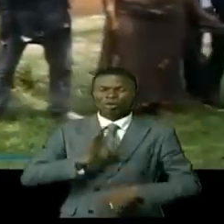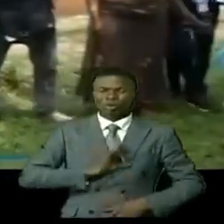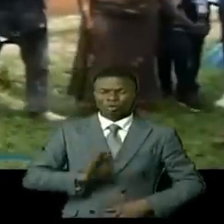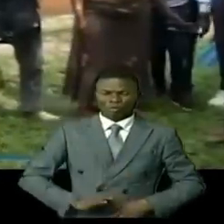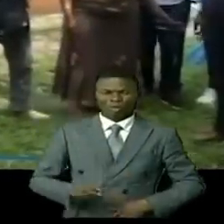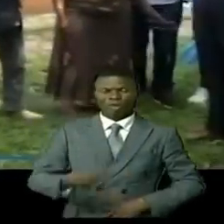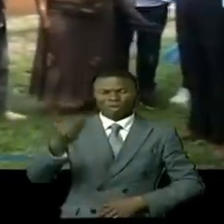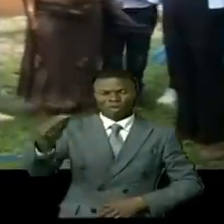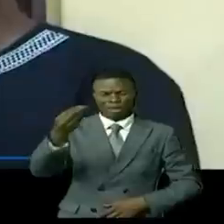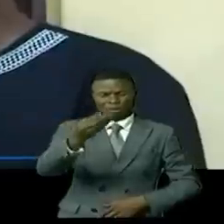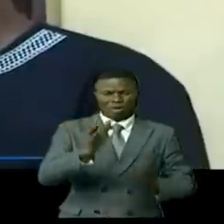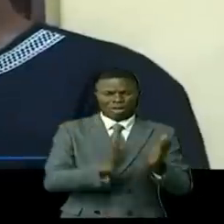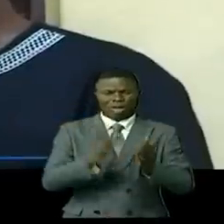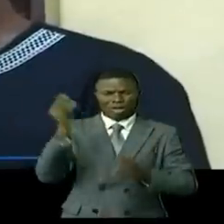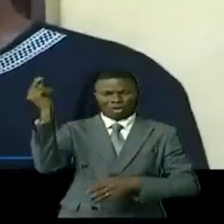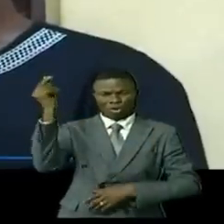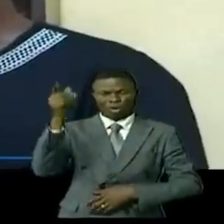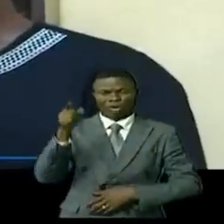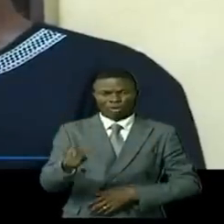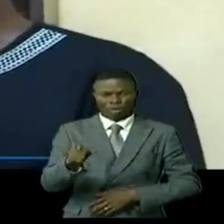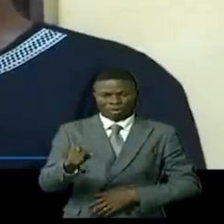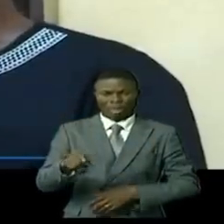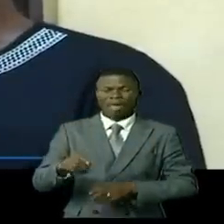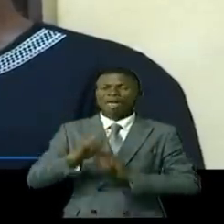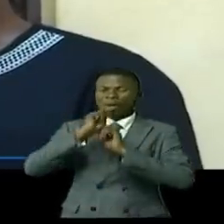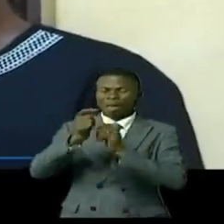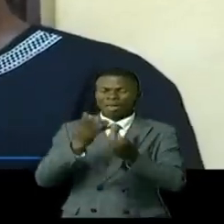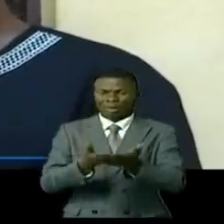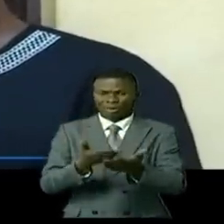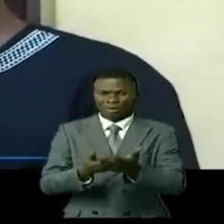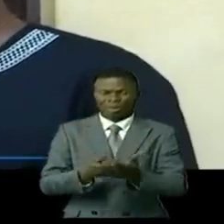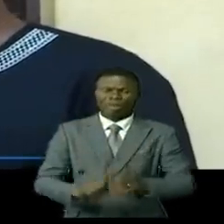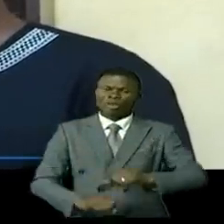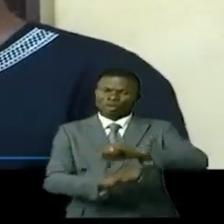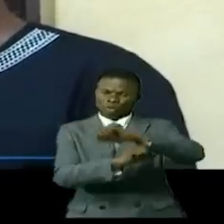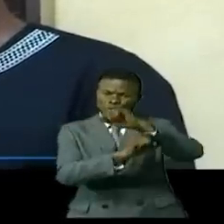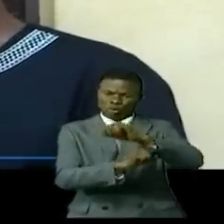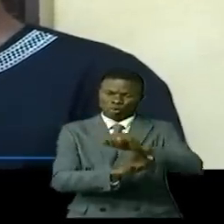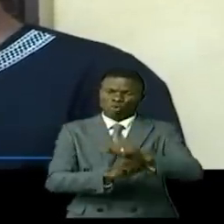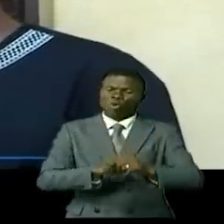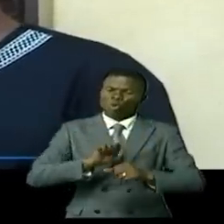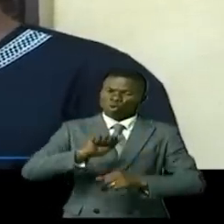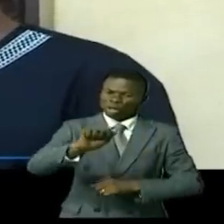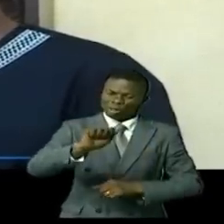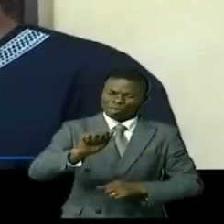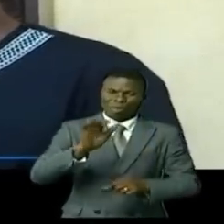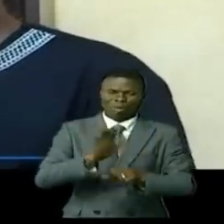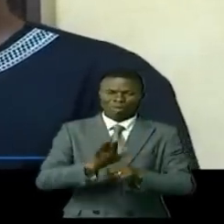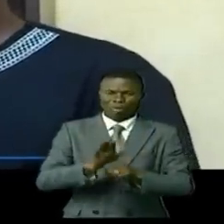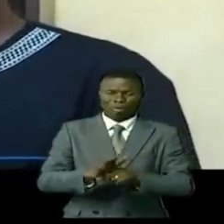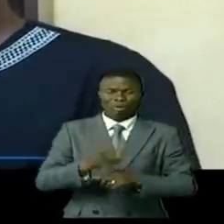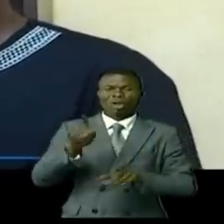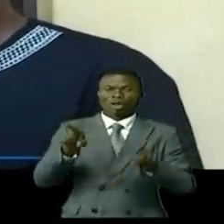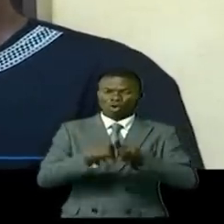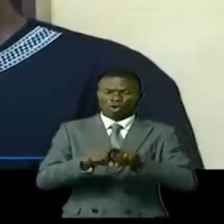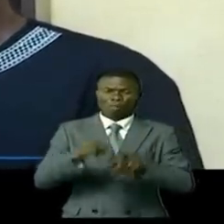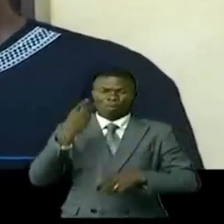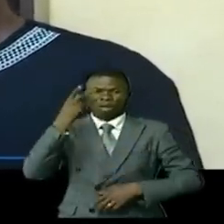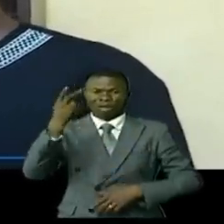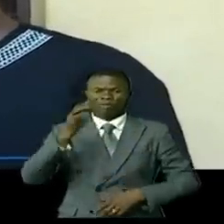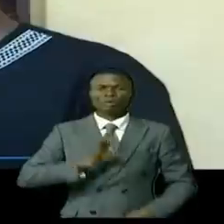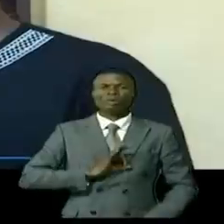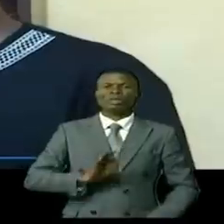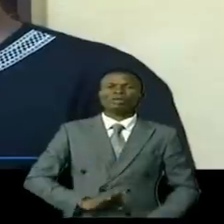Félix-Antoine Tshisekedi Tshilombo. L'acte que nous avons posé, c'est pour les accompagner davantage selon la vision du chef de